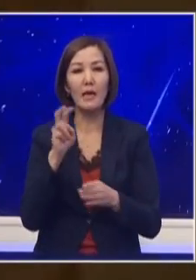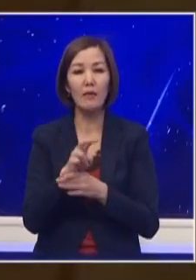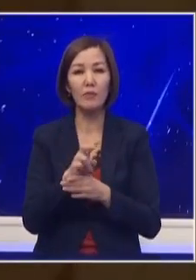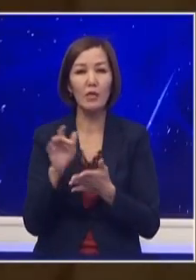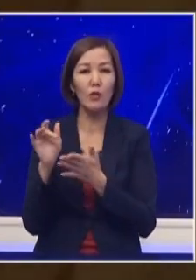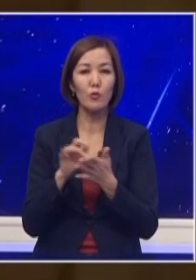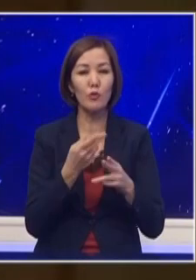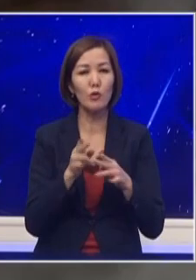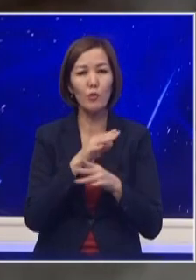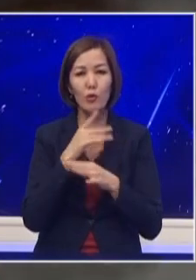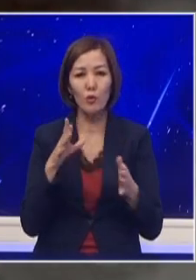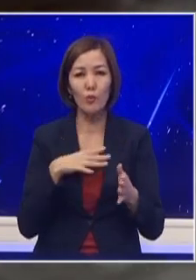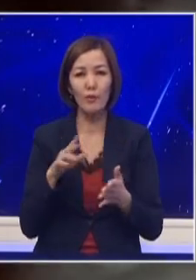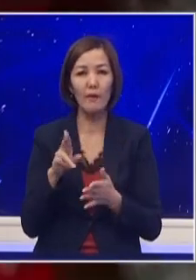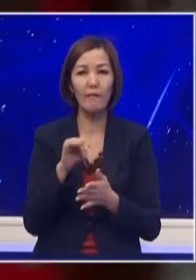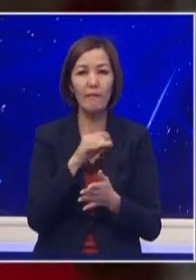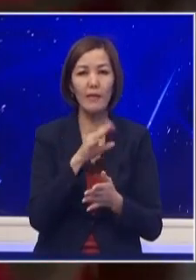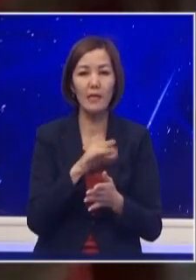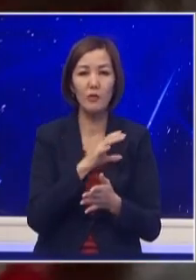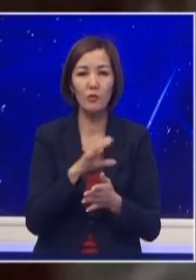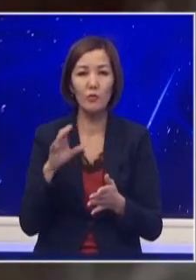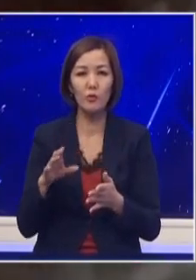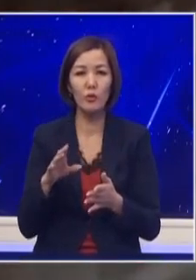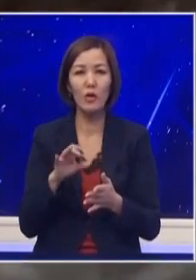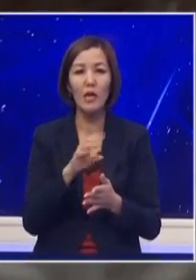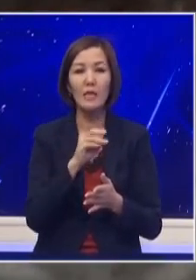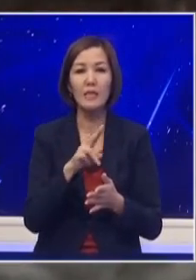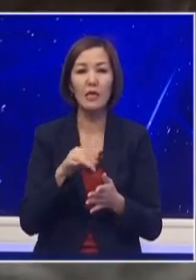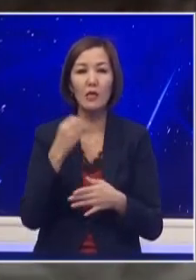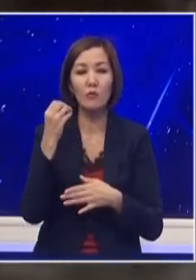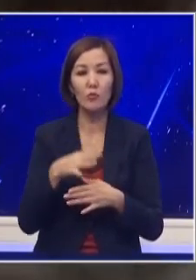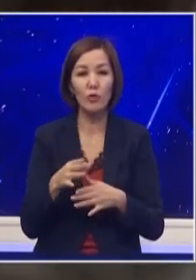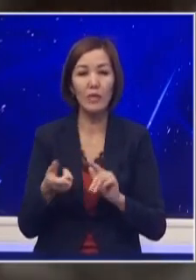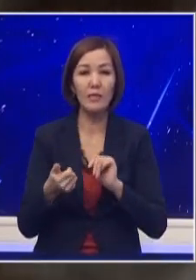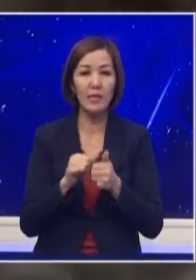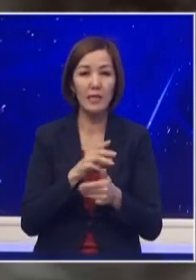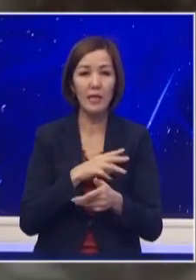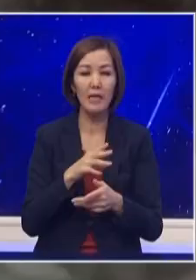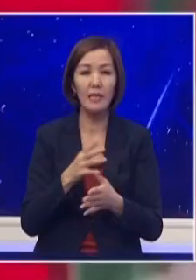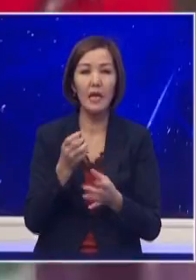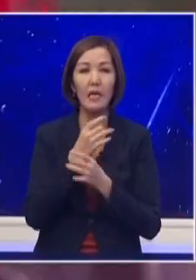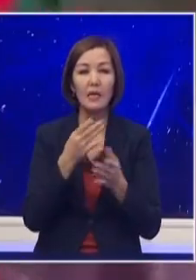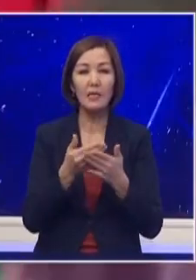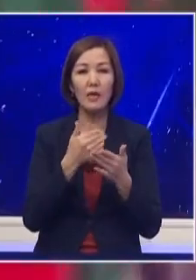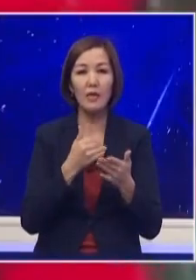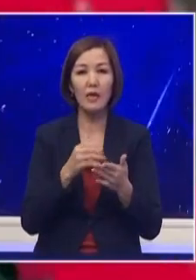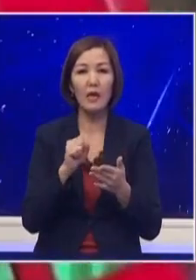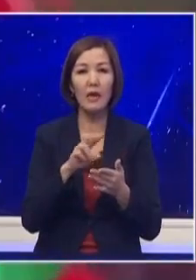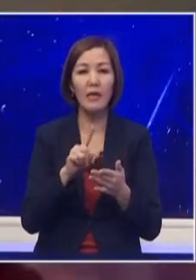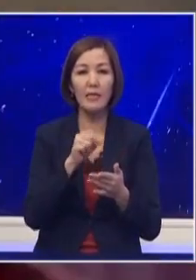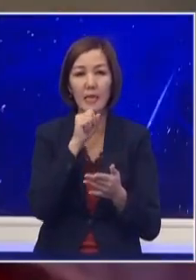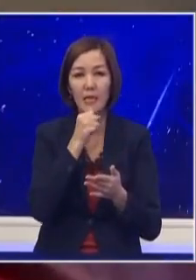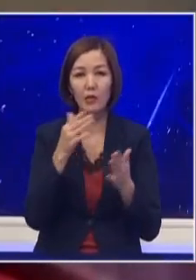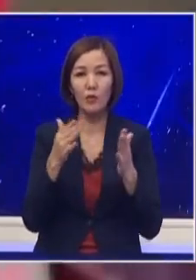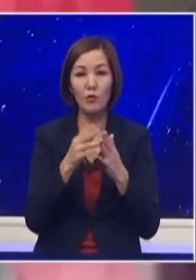туристердің қарасы қалың. Финляндияның солтүстігінде бұл өңір Санта Клаустың отаны саналады. Сол үшін мұнда Рождество қарсаңында Аяз атаның үйін көруге мыңдаған